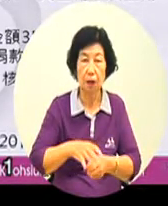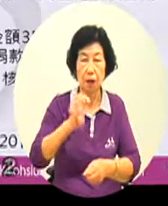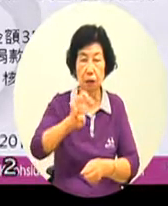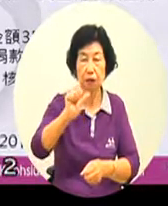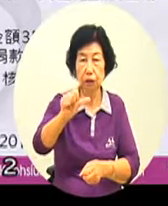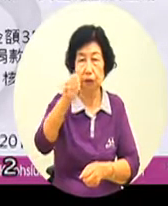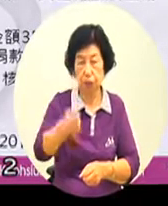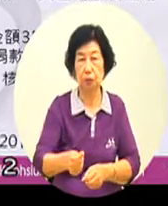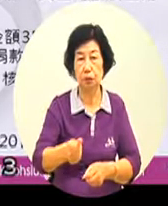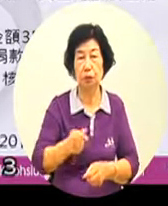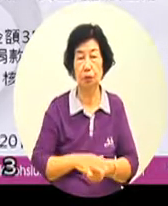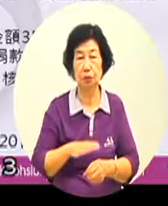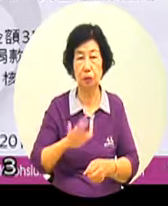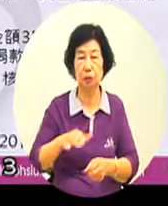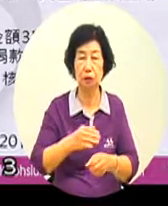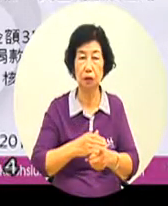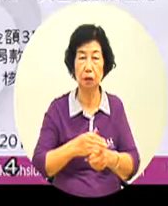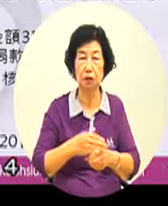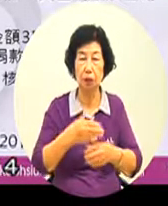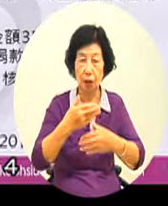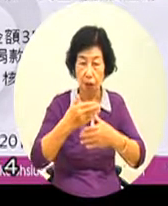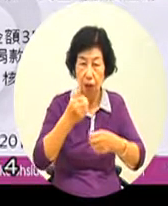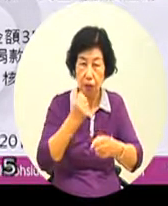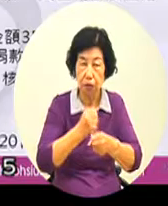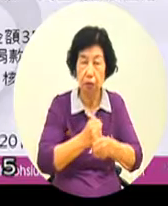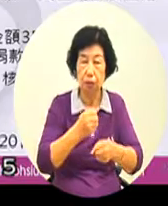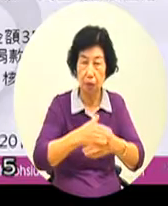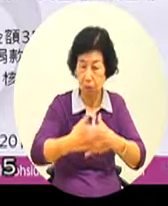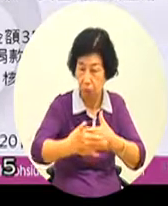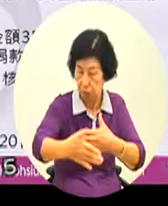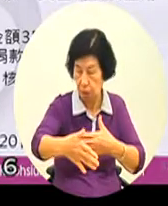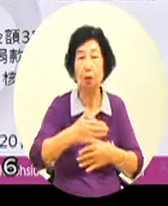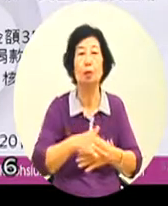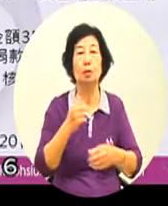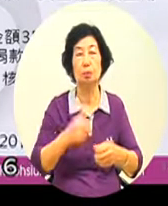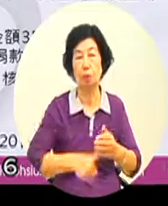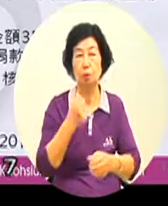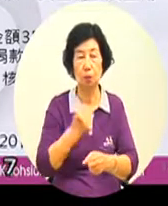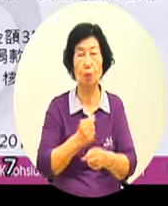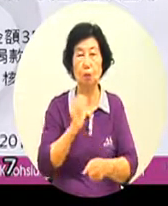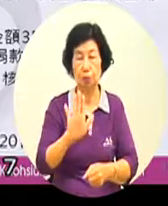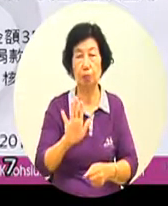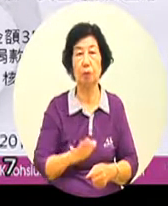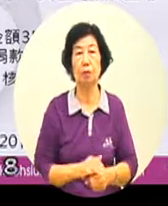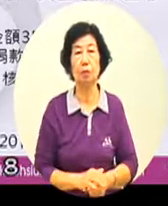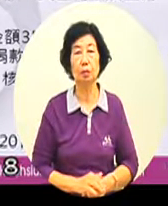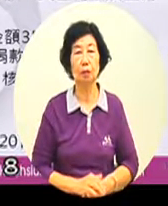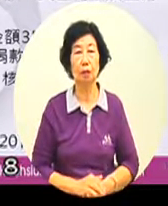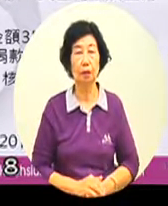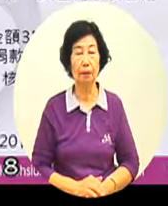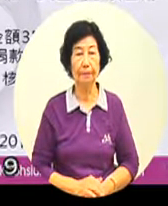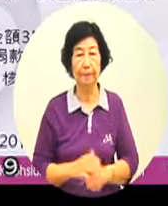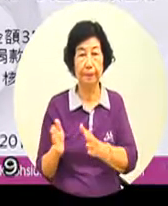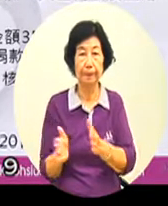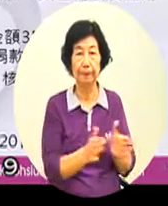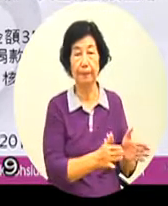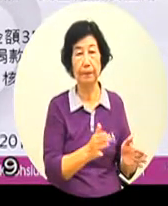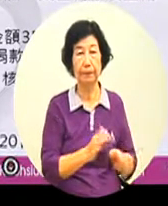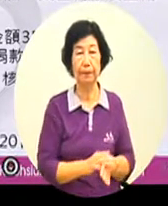部分都按照我们相关的进度好在执行当中。那我们另外针